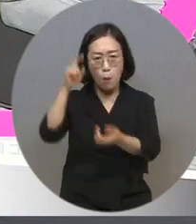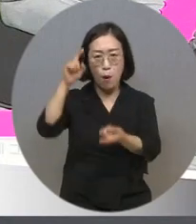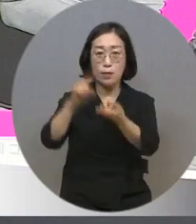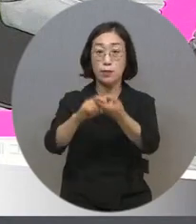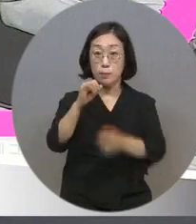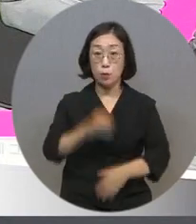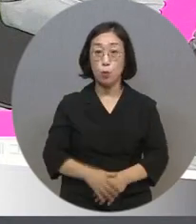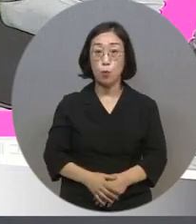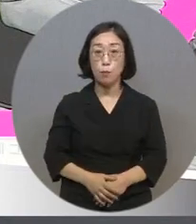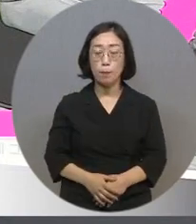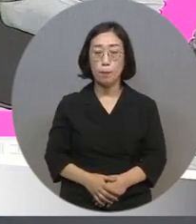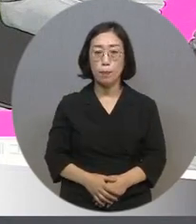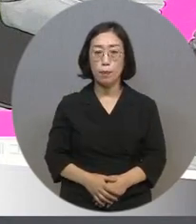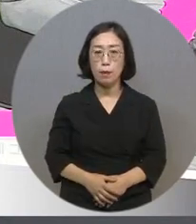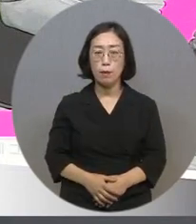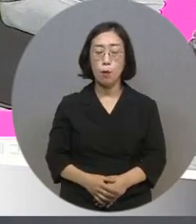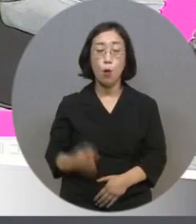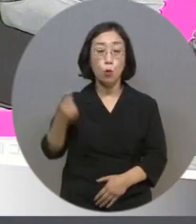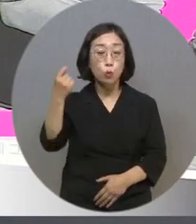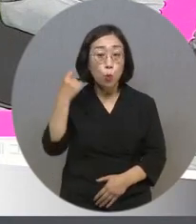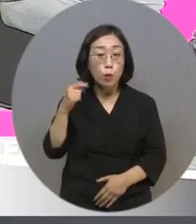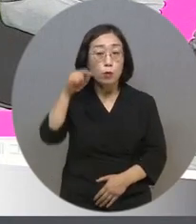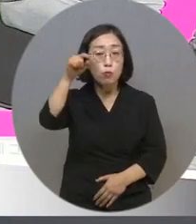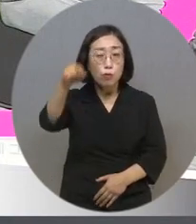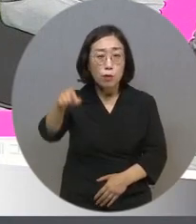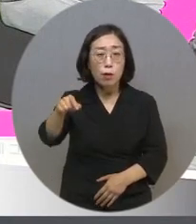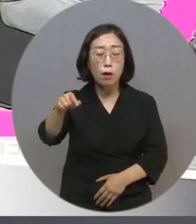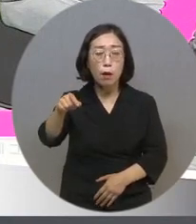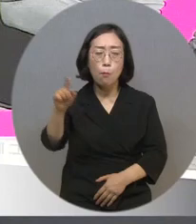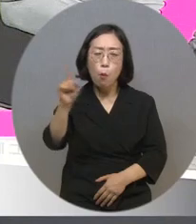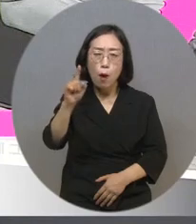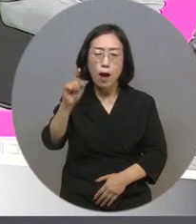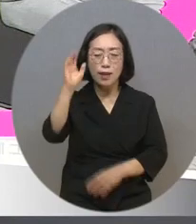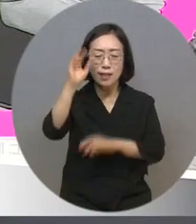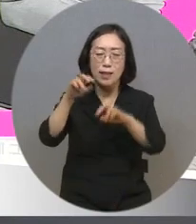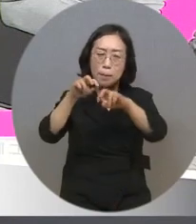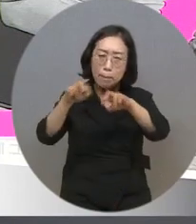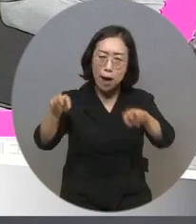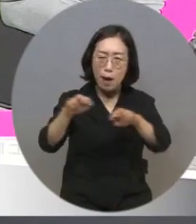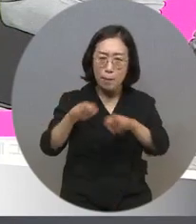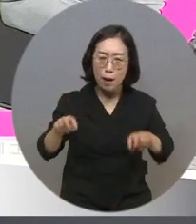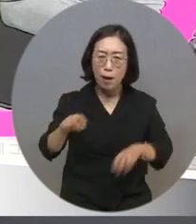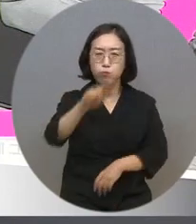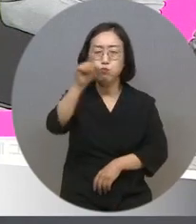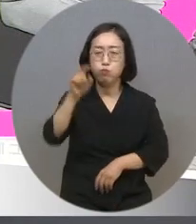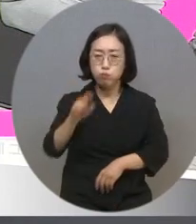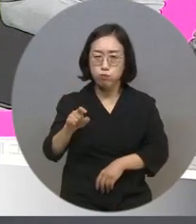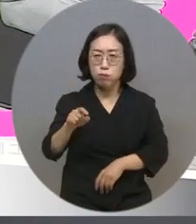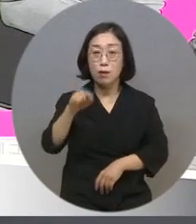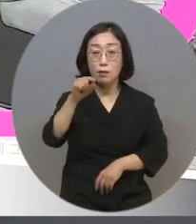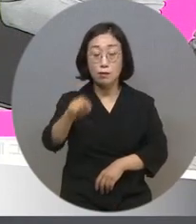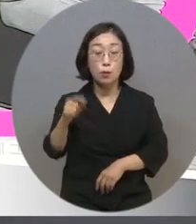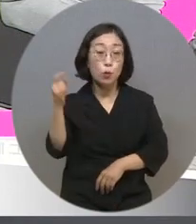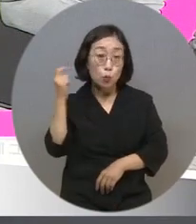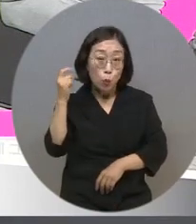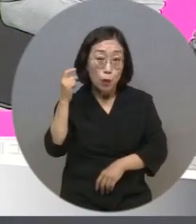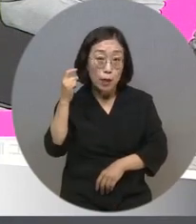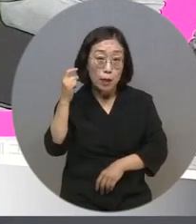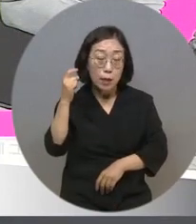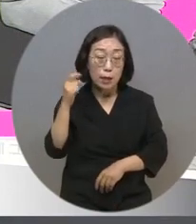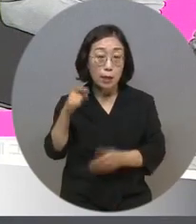있고요. 그 소리 뒤에 있을 뭔가 이야기, 그 소리를 내는